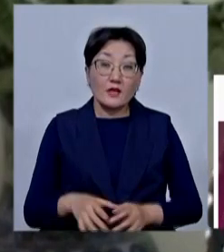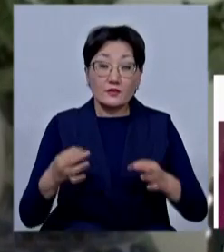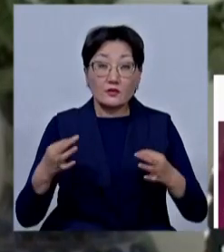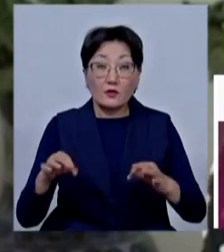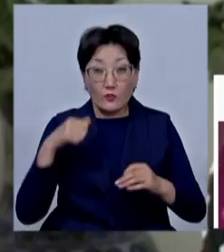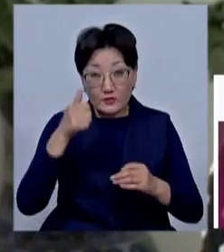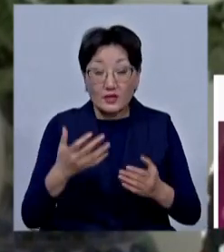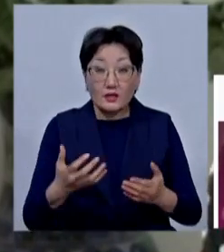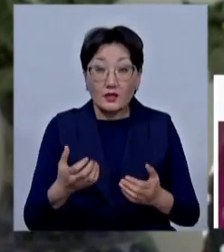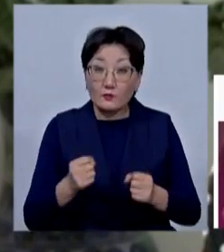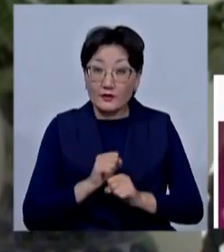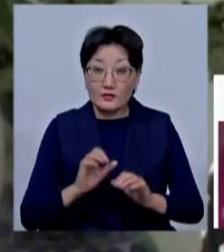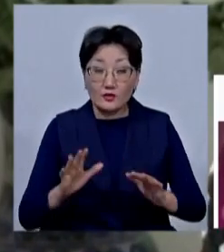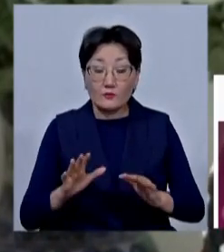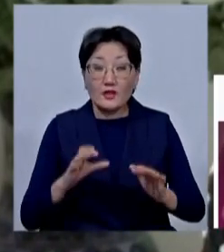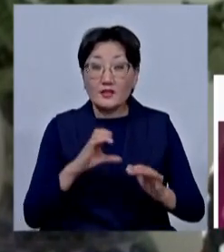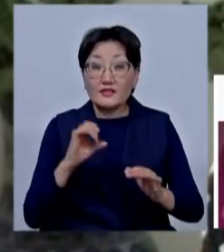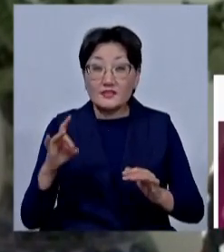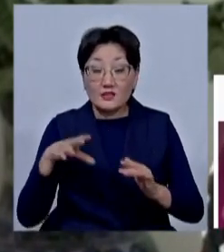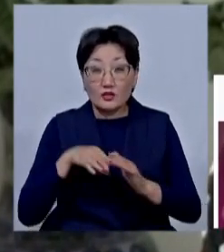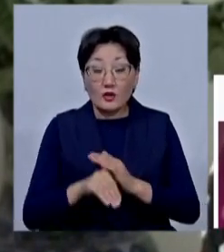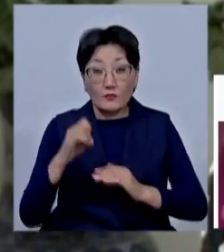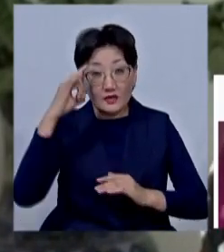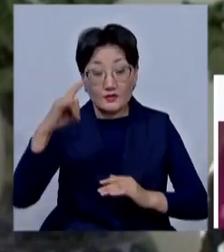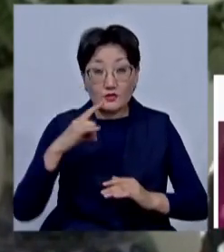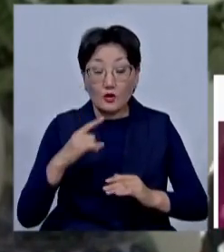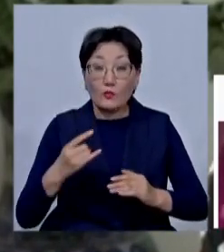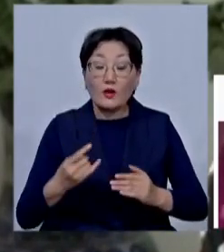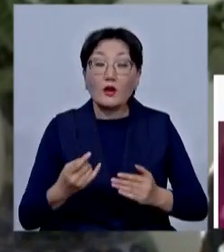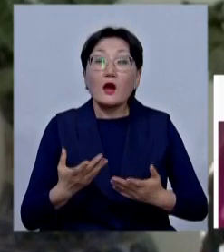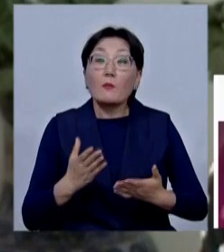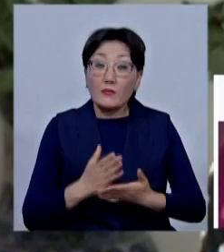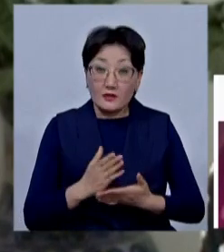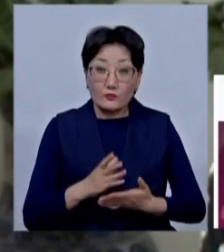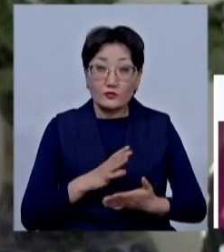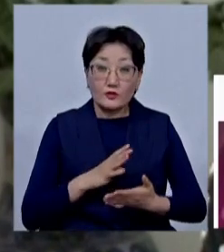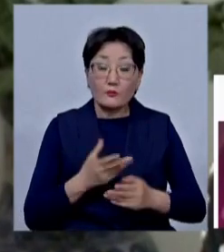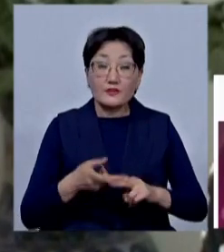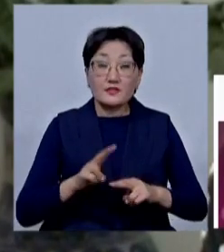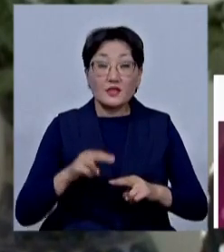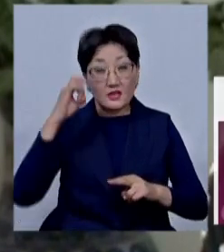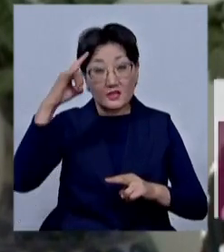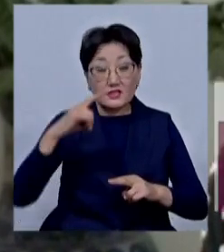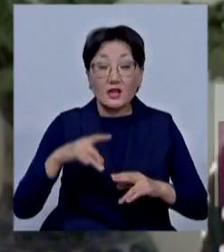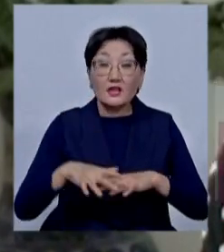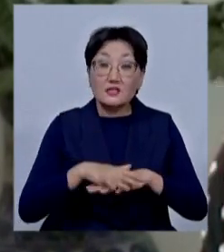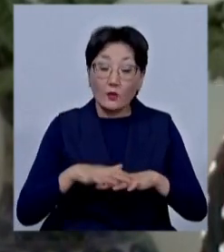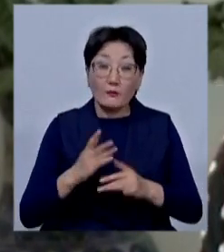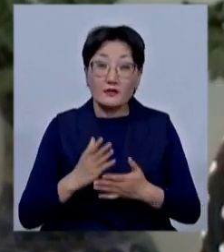тәуелсіздік алмай тұрып та СССР-дің құрамында, Қазақстанда да өмір сүрді, бар болды. себебі қазақ деген халық